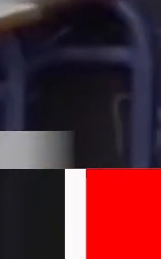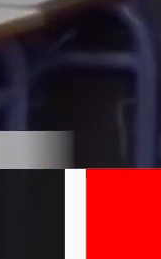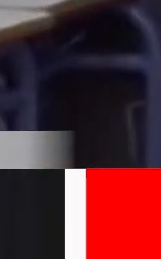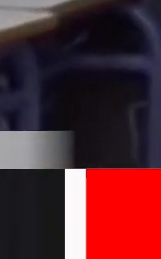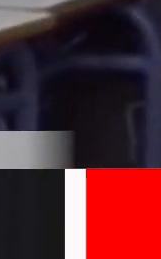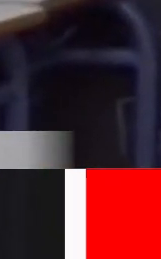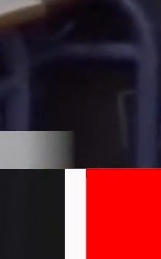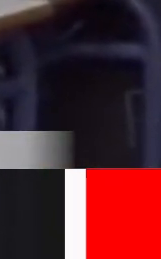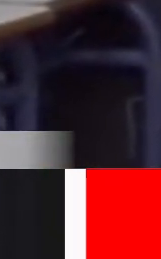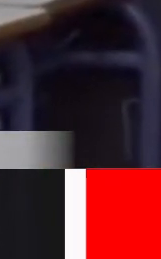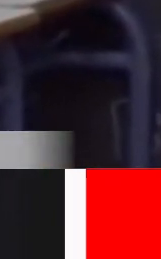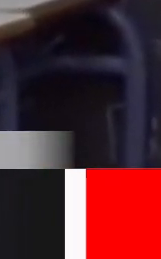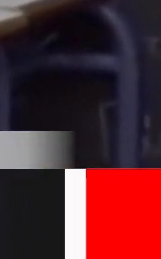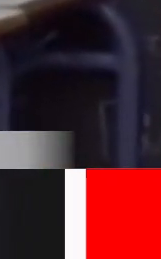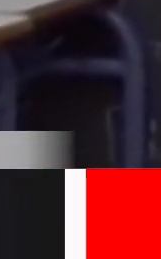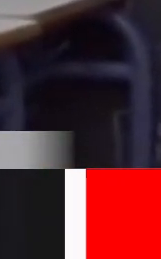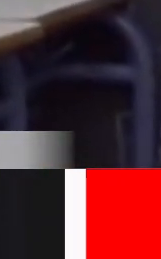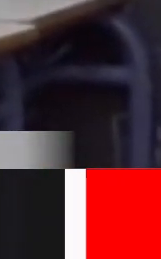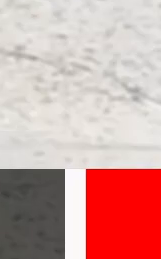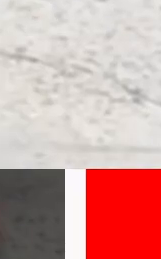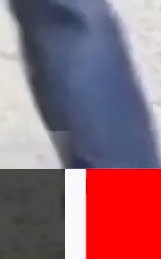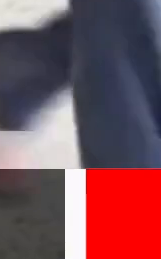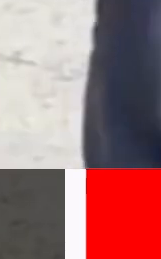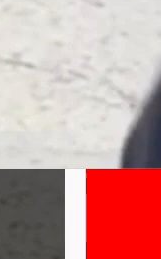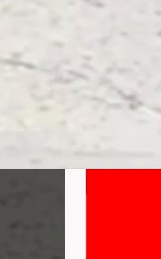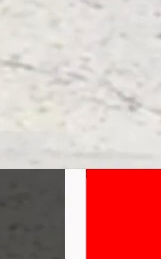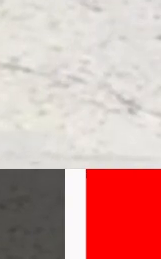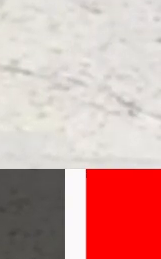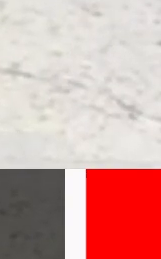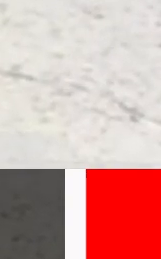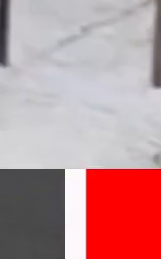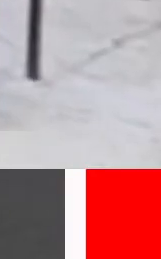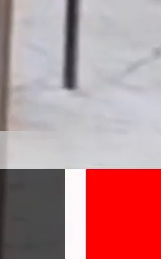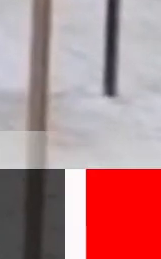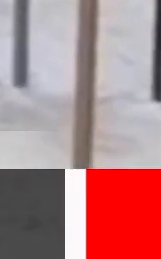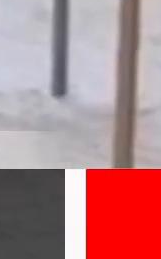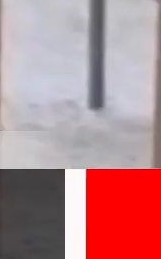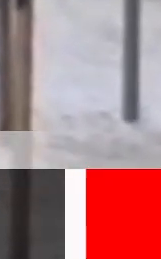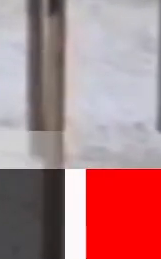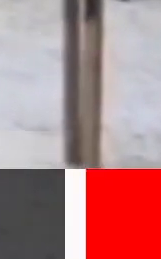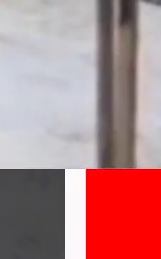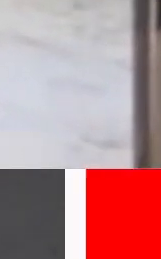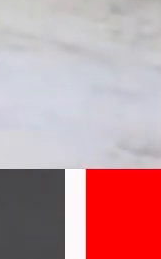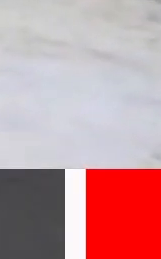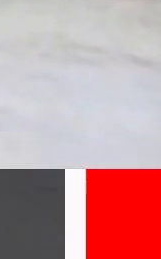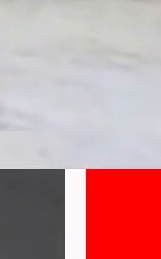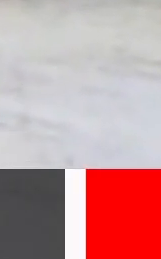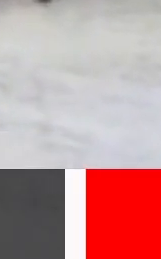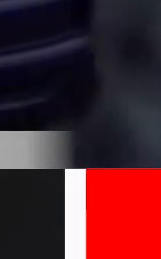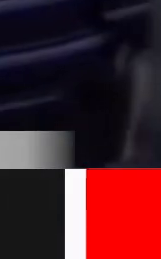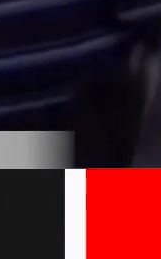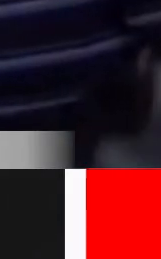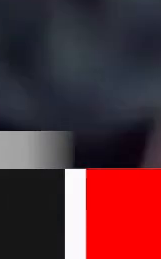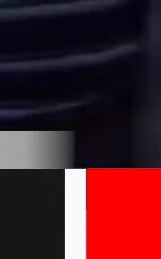των εκλογών. Όμως, σε κάθε περίπτωση, η κυβέρνηση εξαντλεί την τετραετία. Αυτό νομίζω είναι το βασικό, το οποίο πρέπει να κρατηθεί ως μήνυμα.